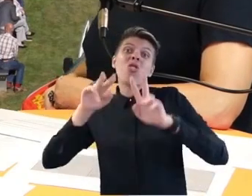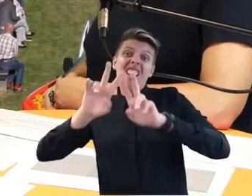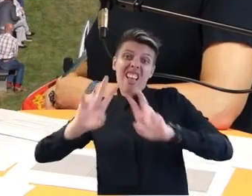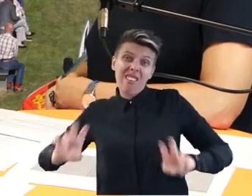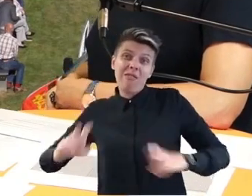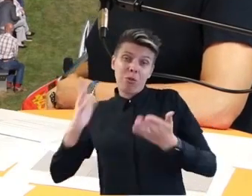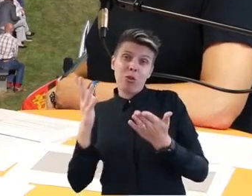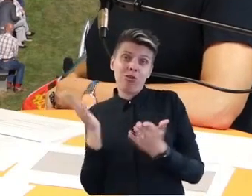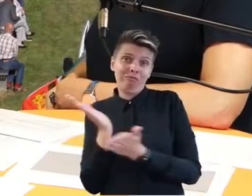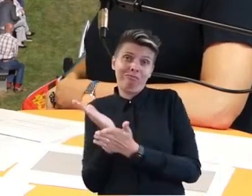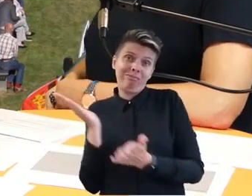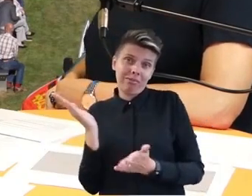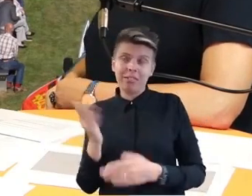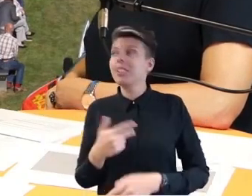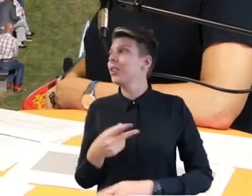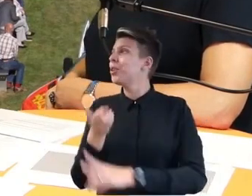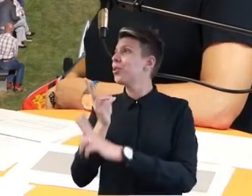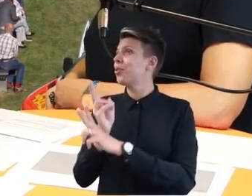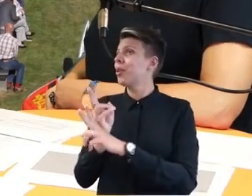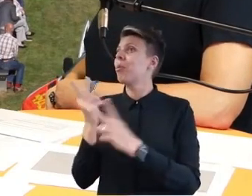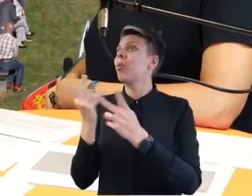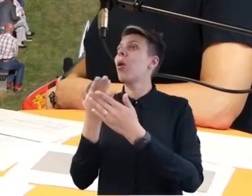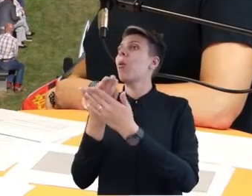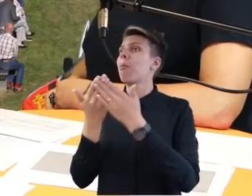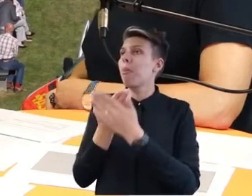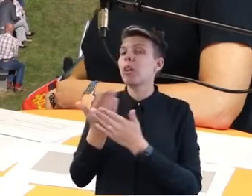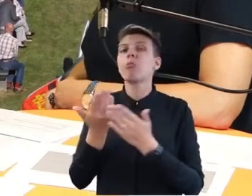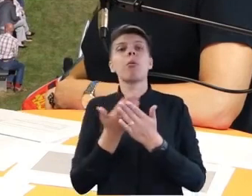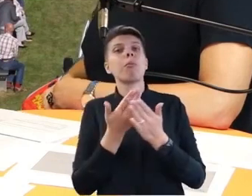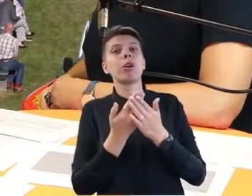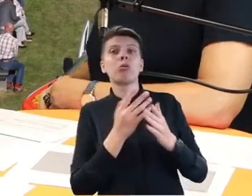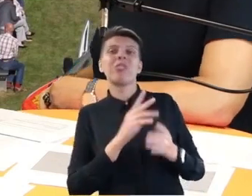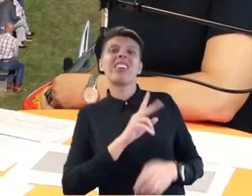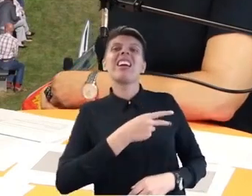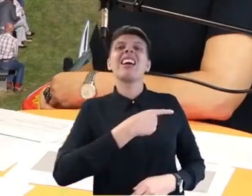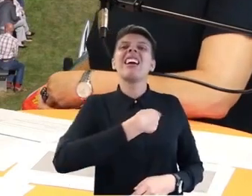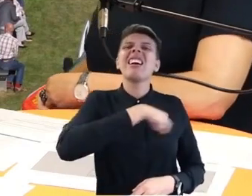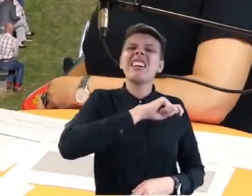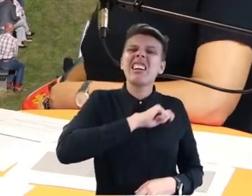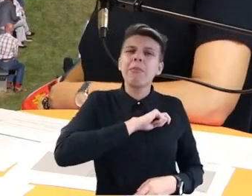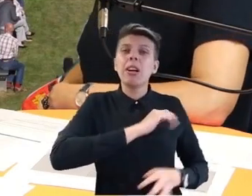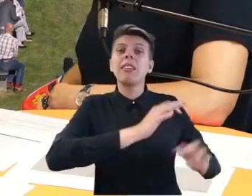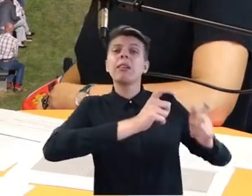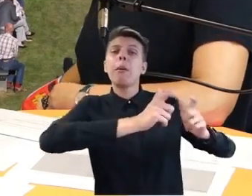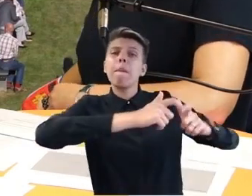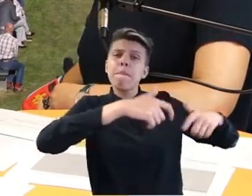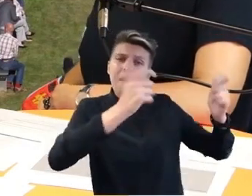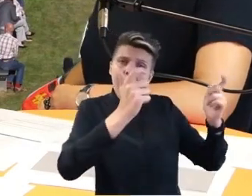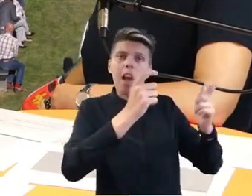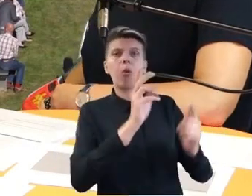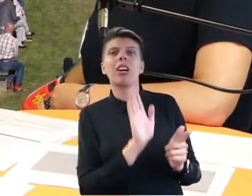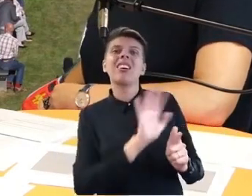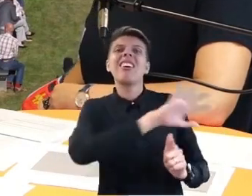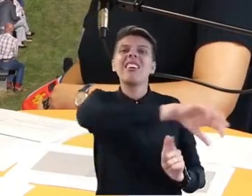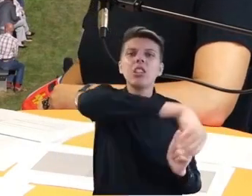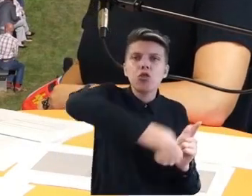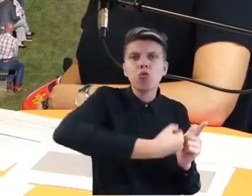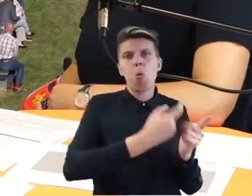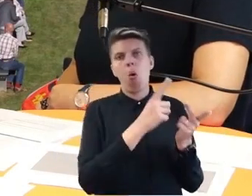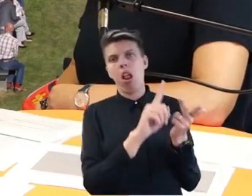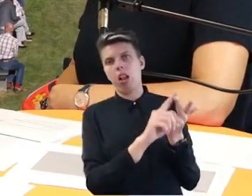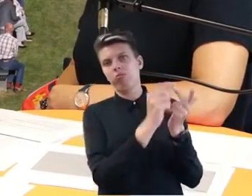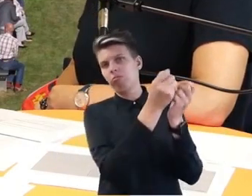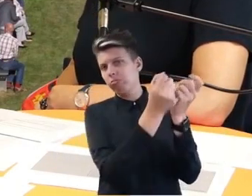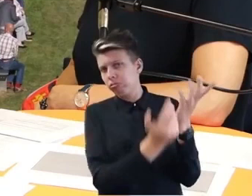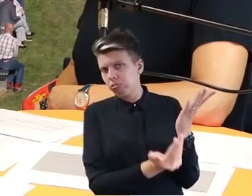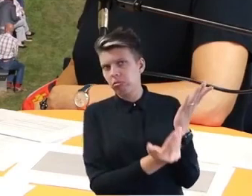dass es gibt natürlich auch die beispiele für plünderungen oder auch kriminalitäts steigerung da hat die wissenschaft aber eben